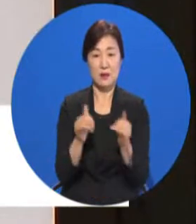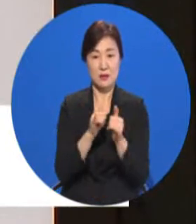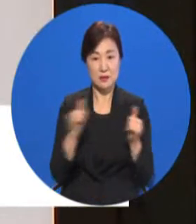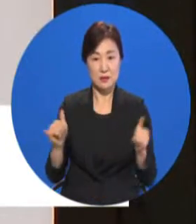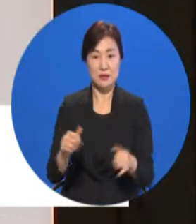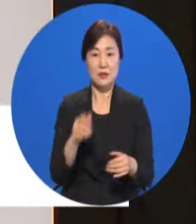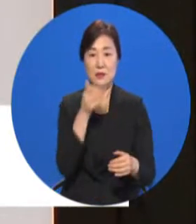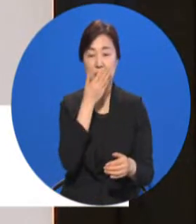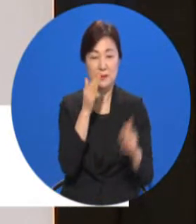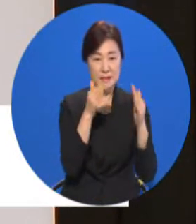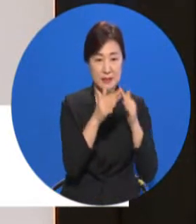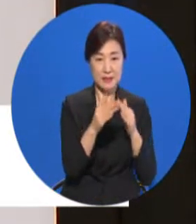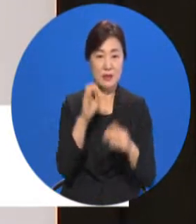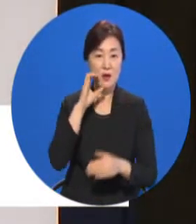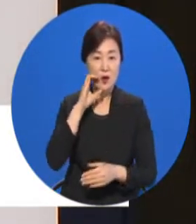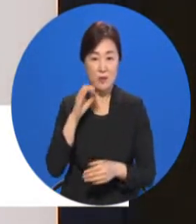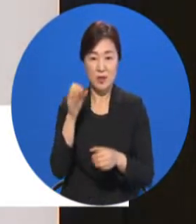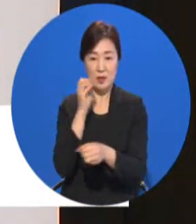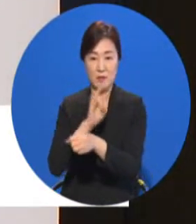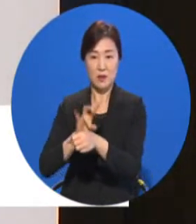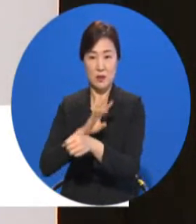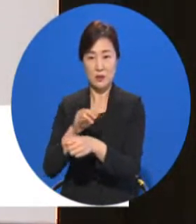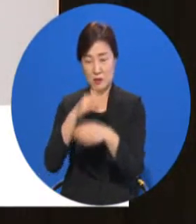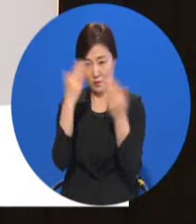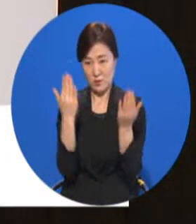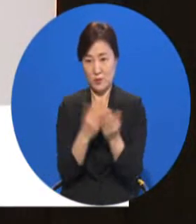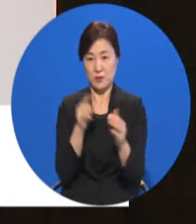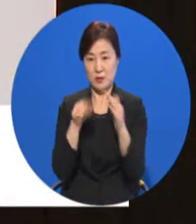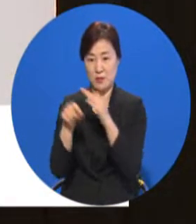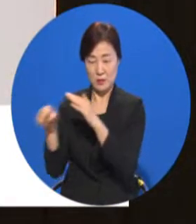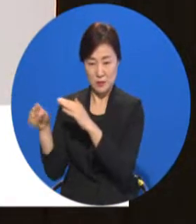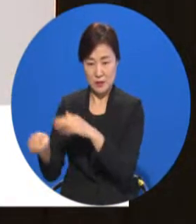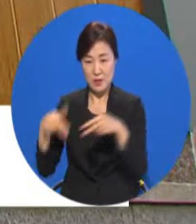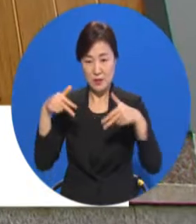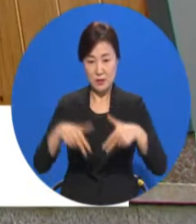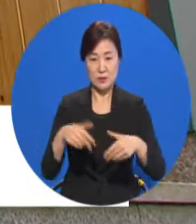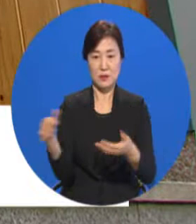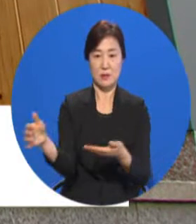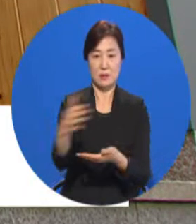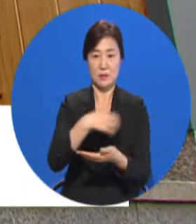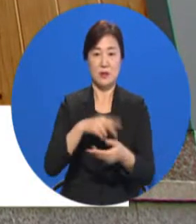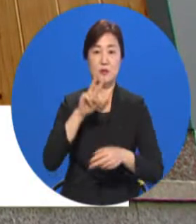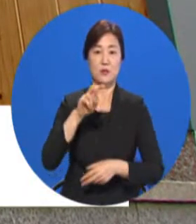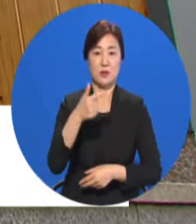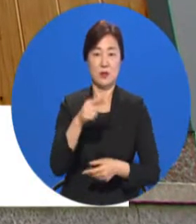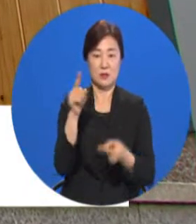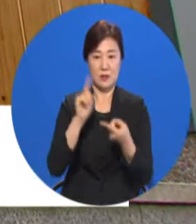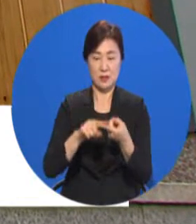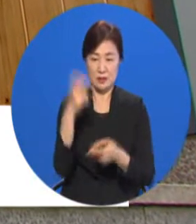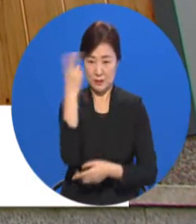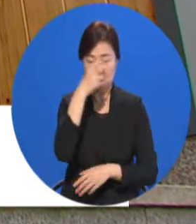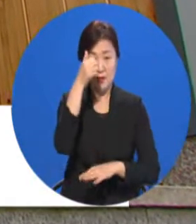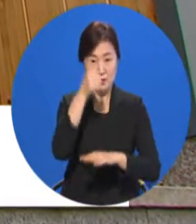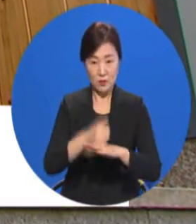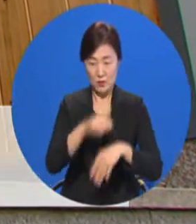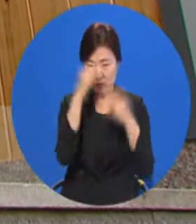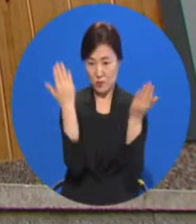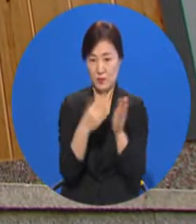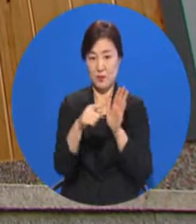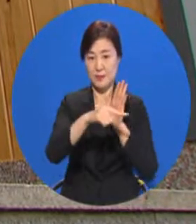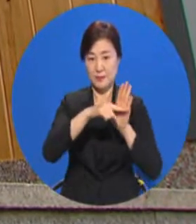커피숍, 편의점 등 네 곳의 종사자 26명에 대한 감염 여부를 검사한 결과 모두 음성으로 판정됐다고